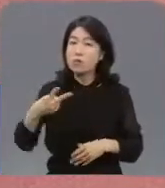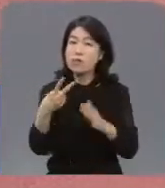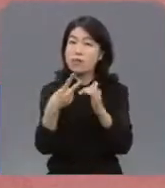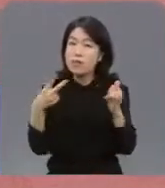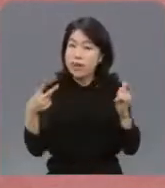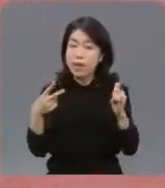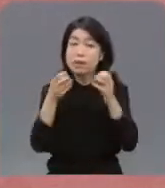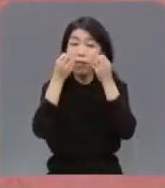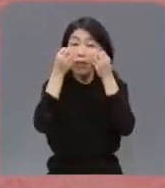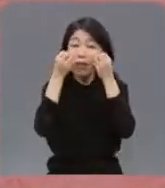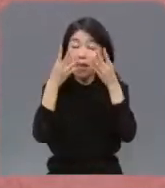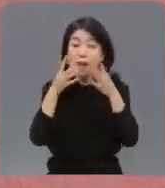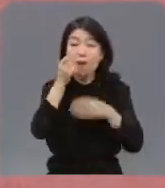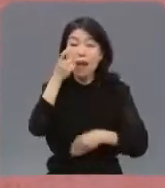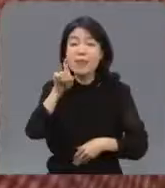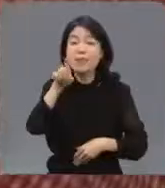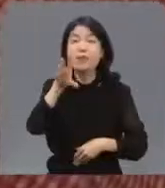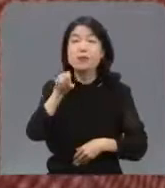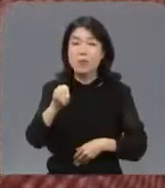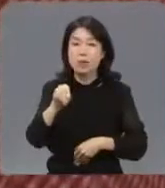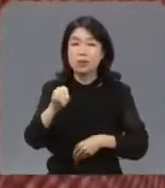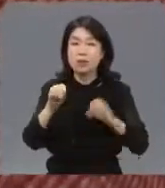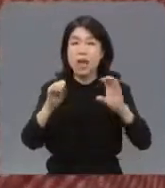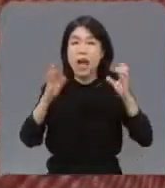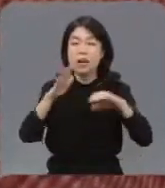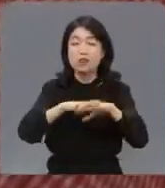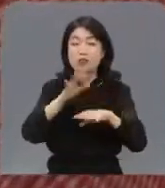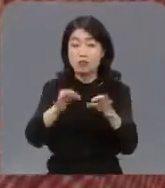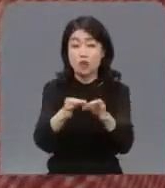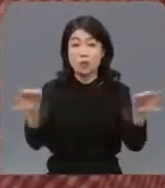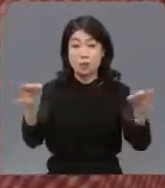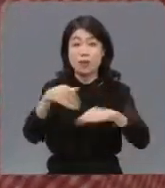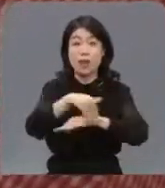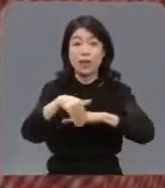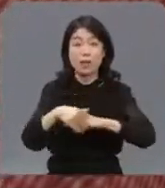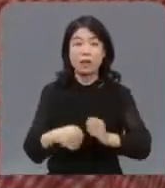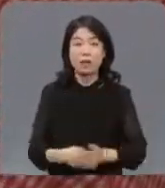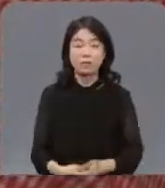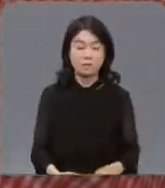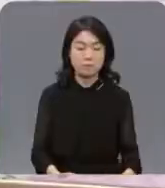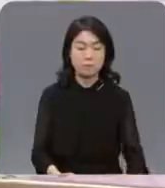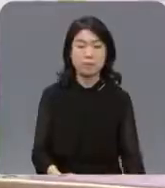새롭게 월 10만원에 아동 수당을 받을 수 있습니다